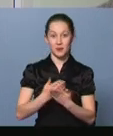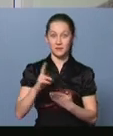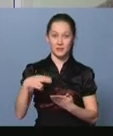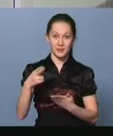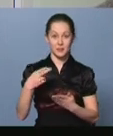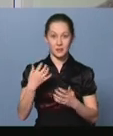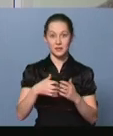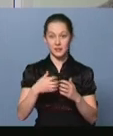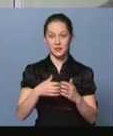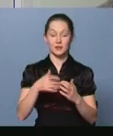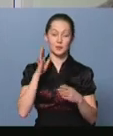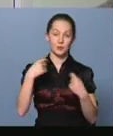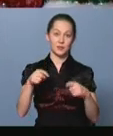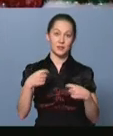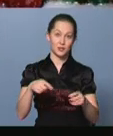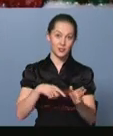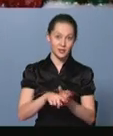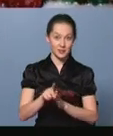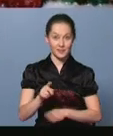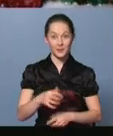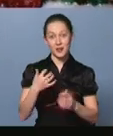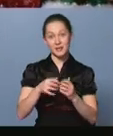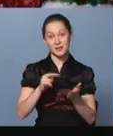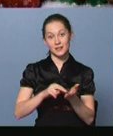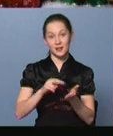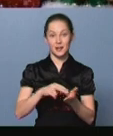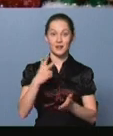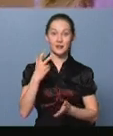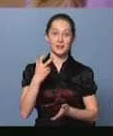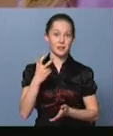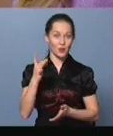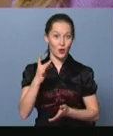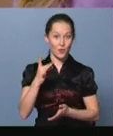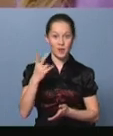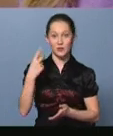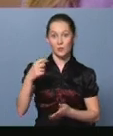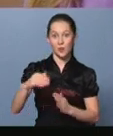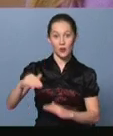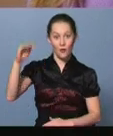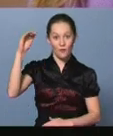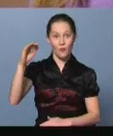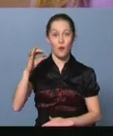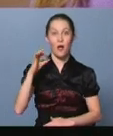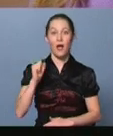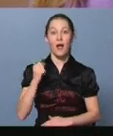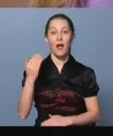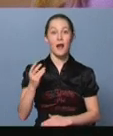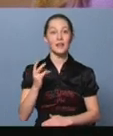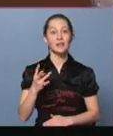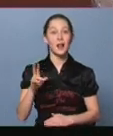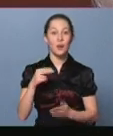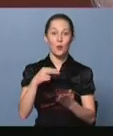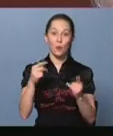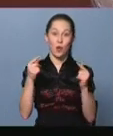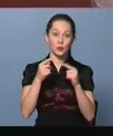15-14 эти елки появятся в продаже на рынках. Средняя цена 300 рублей за 2-метровую елку, а мастерица Наталья Орлова покупать ель точно